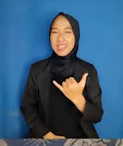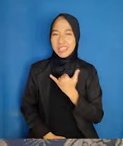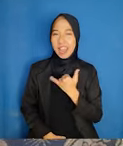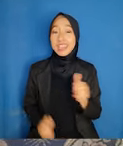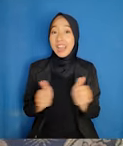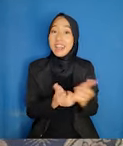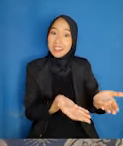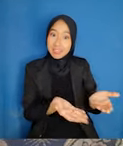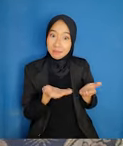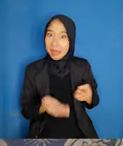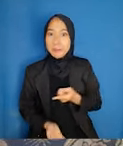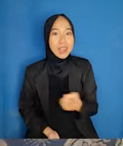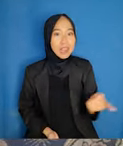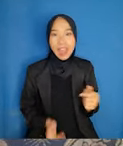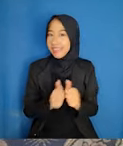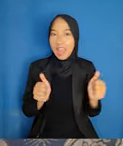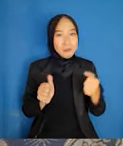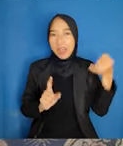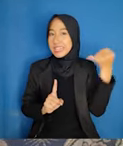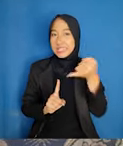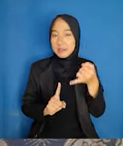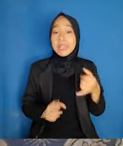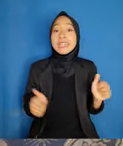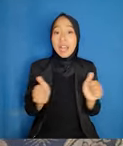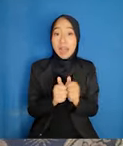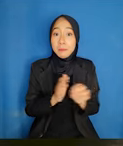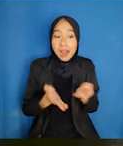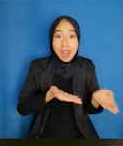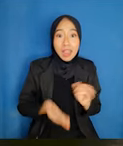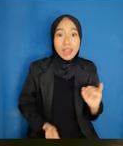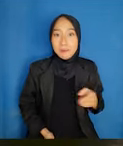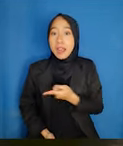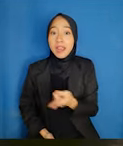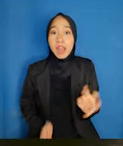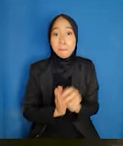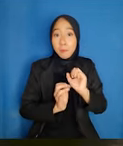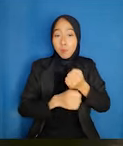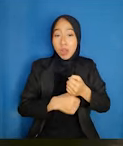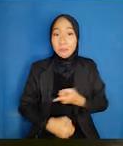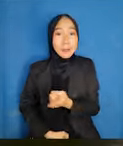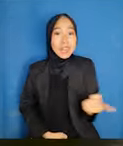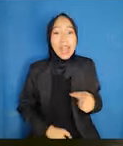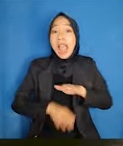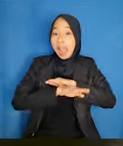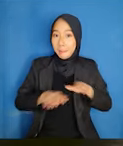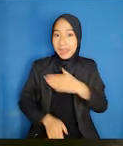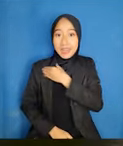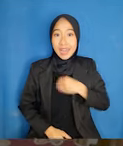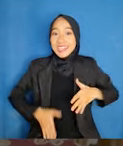mereka tanpa ada diskriminasi, dengan melayani mereka, membuat mereka aman, nyaman di